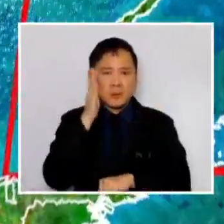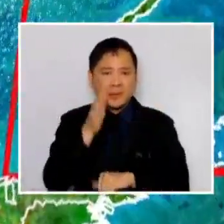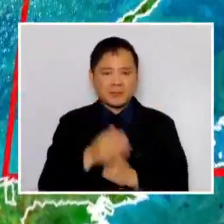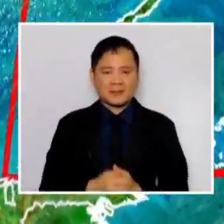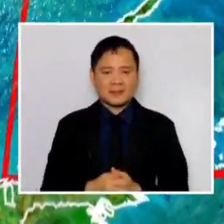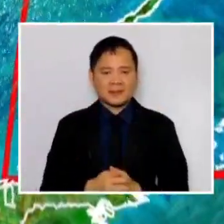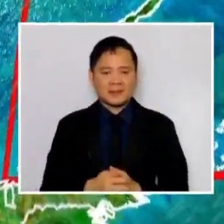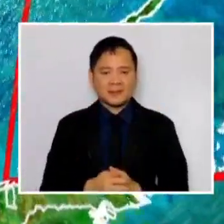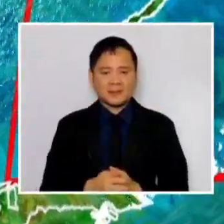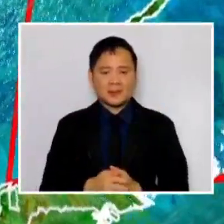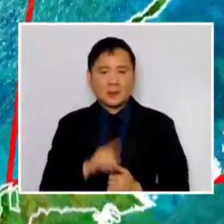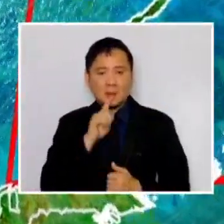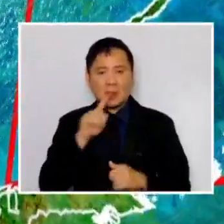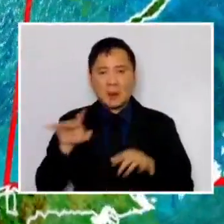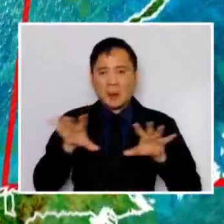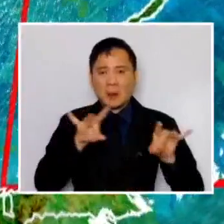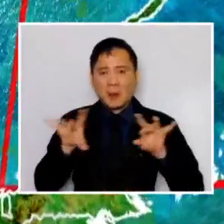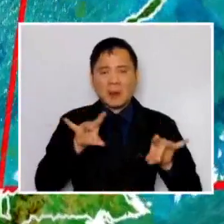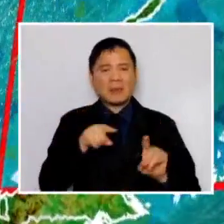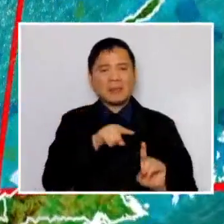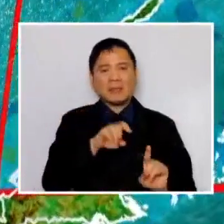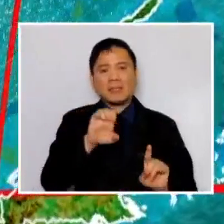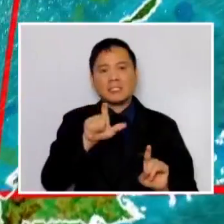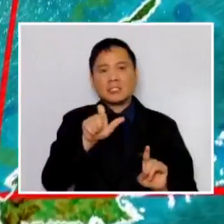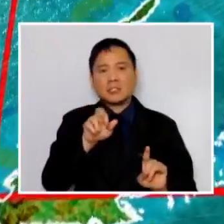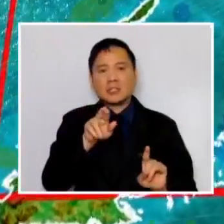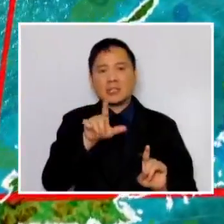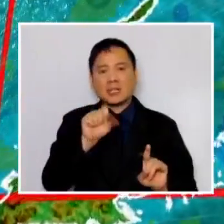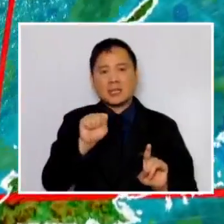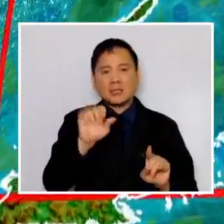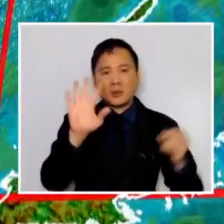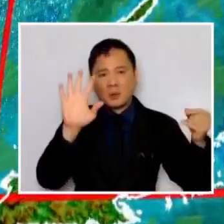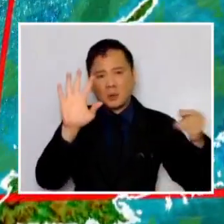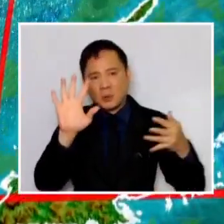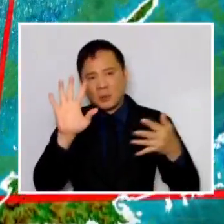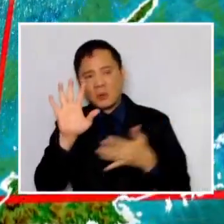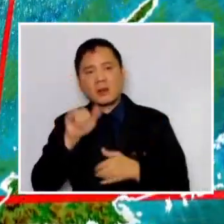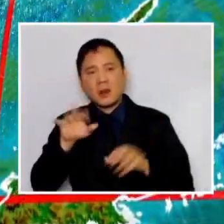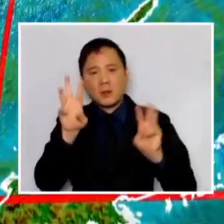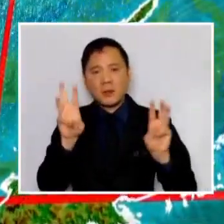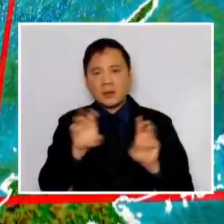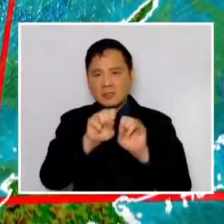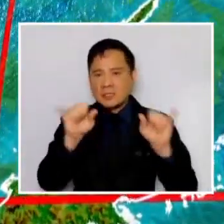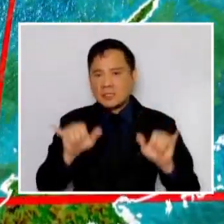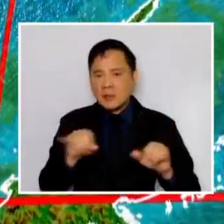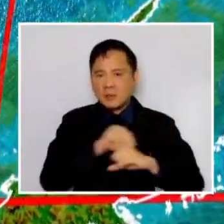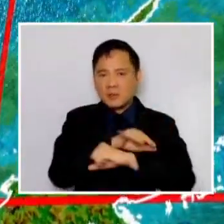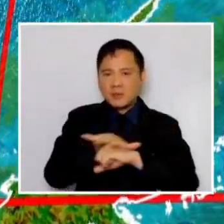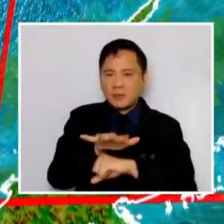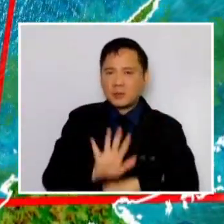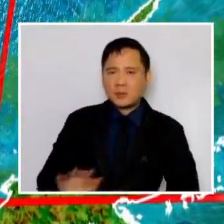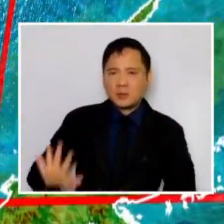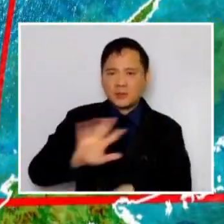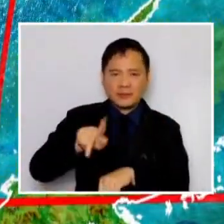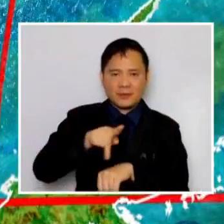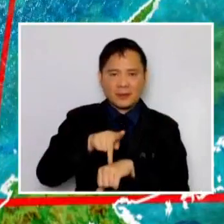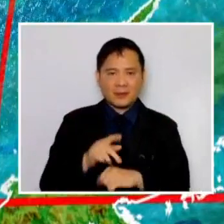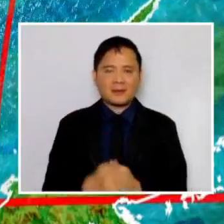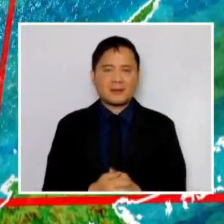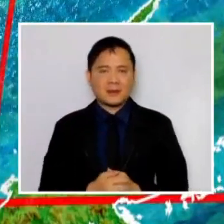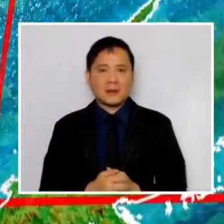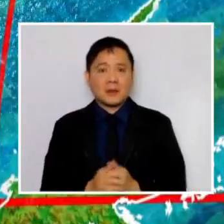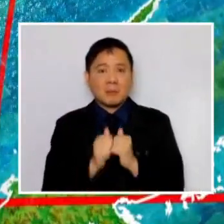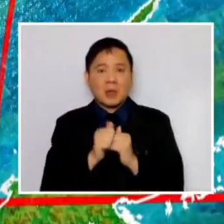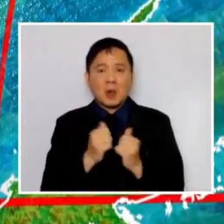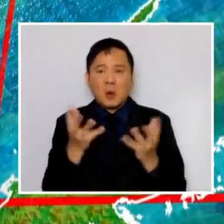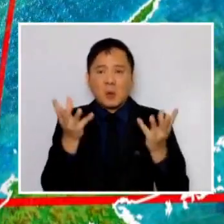at maalinsangang easterlies mula sa Pasipiko ang umiiral na weather system sa buong kapuluan. Nagdadala rin ito ng moisture na